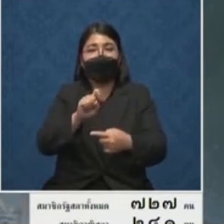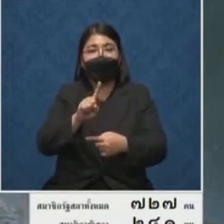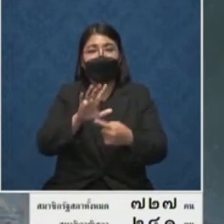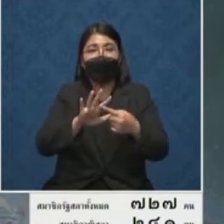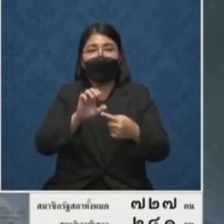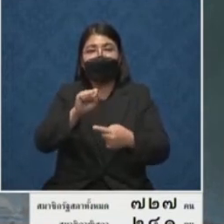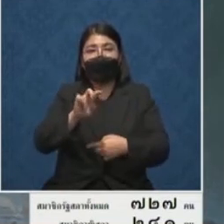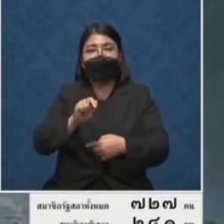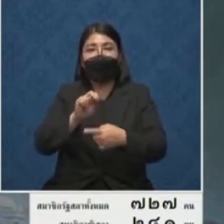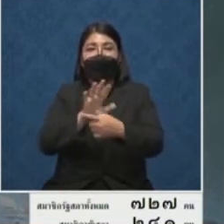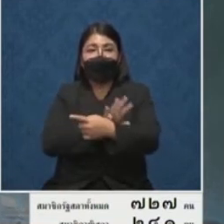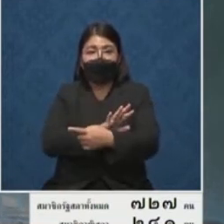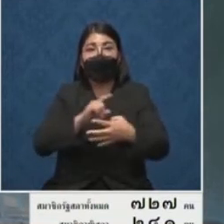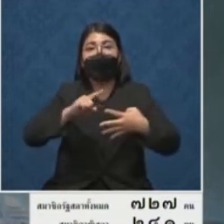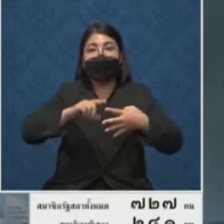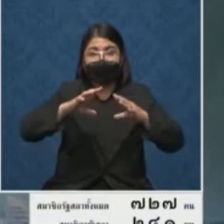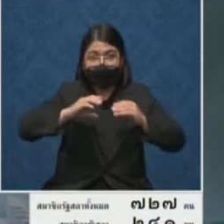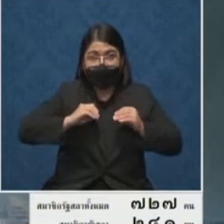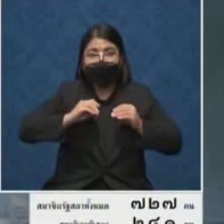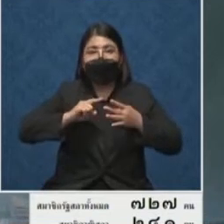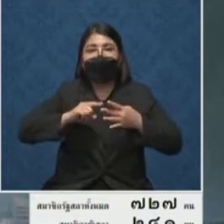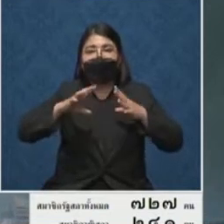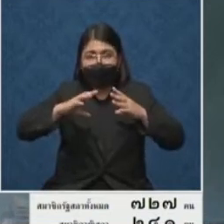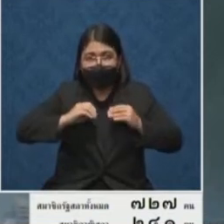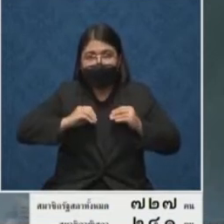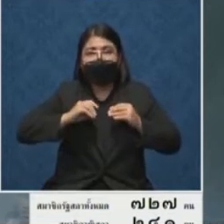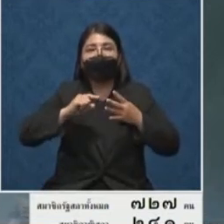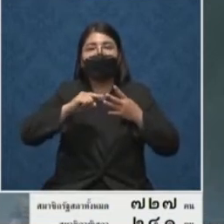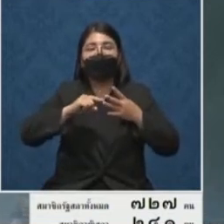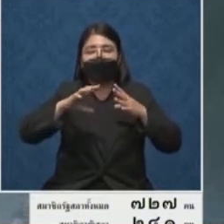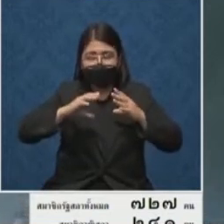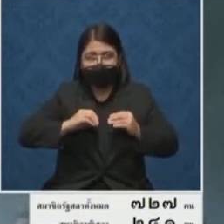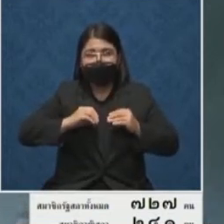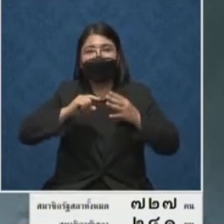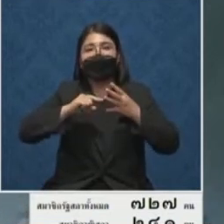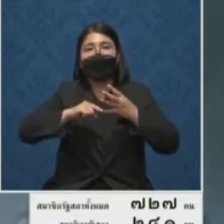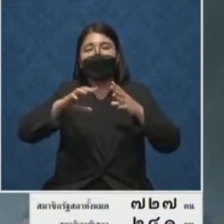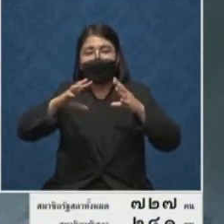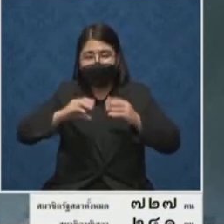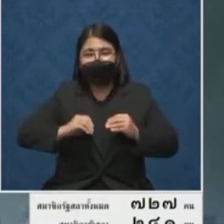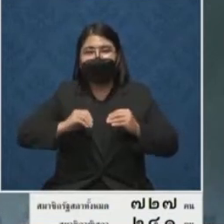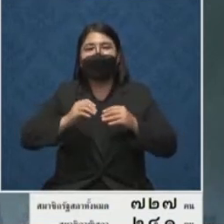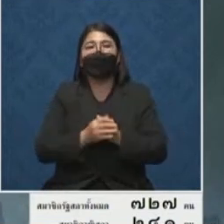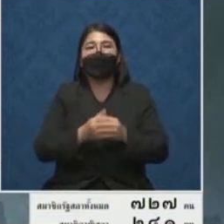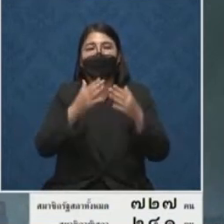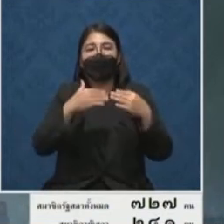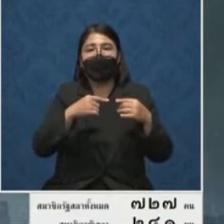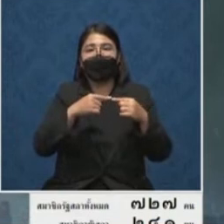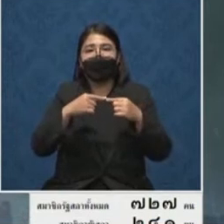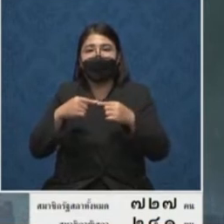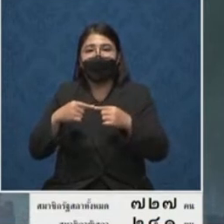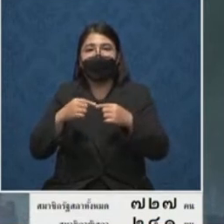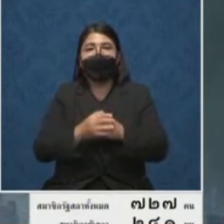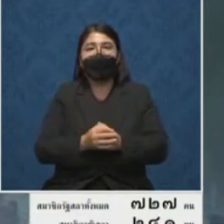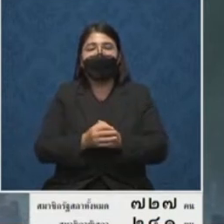679นายอนุศาสตร์สุวรรณมงคล 1รับหลักการ2รับหลักการ3รับหลัก